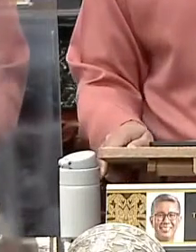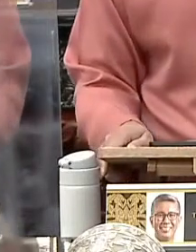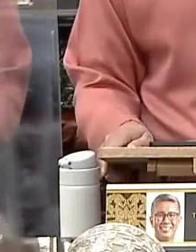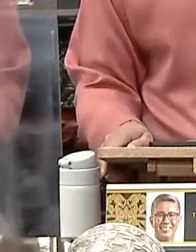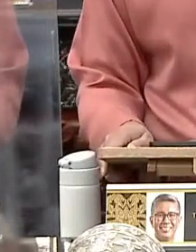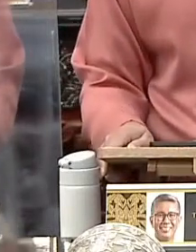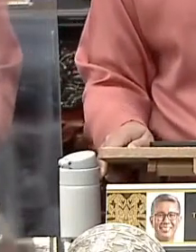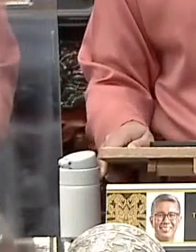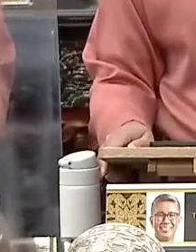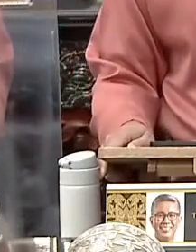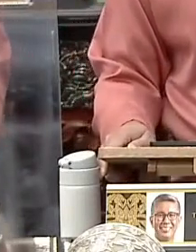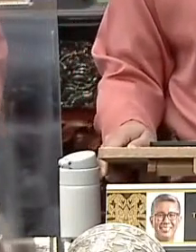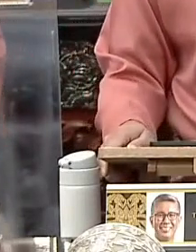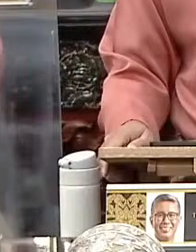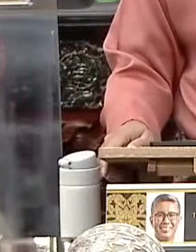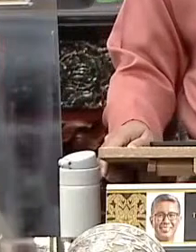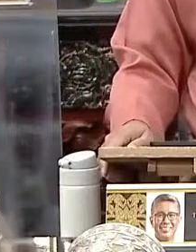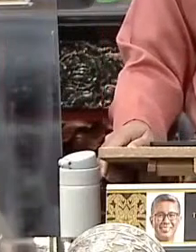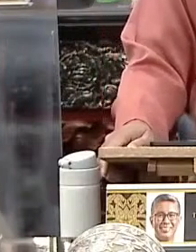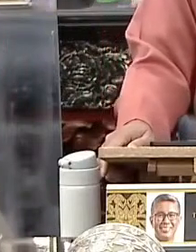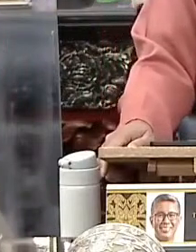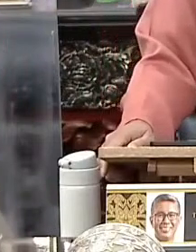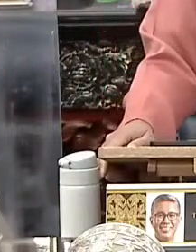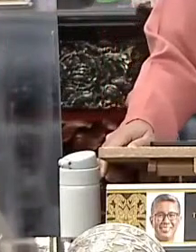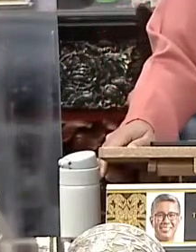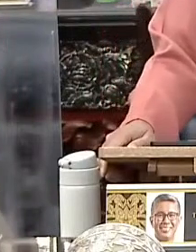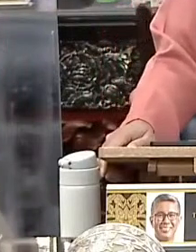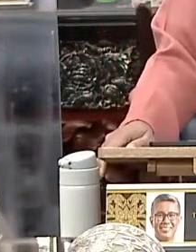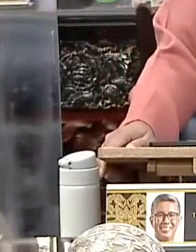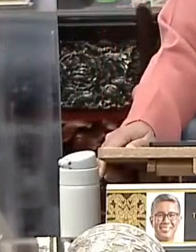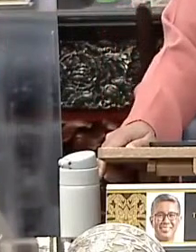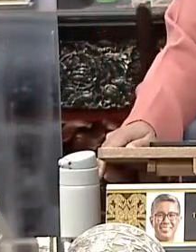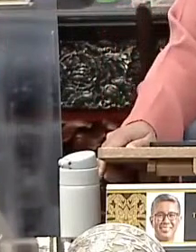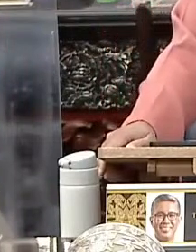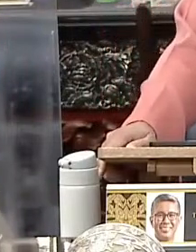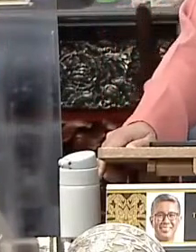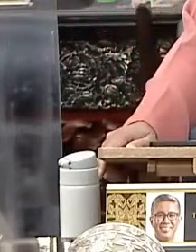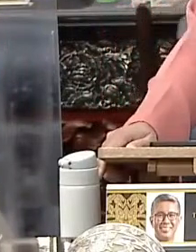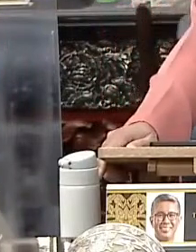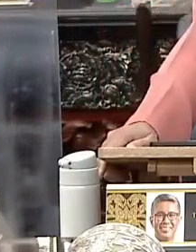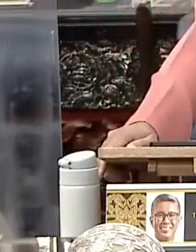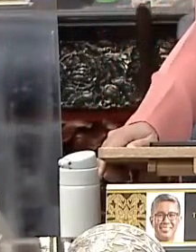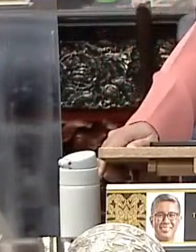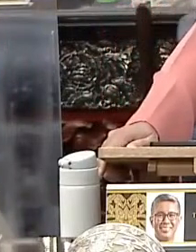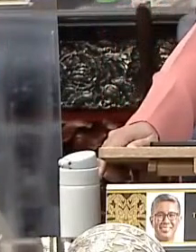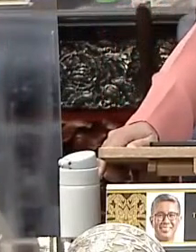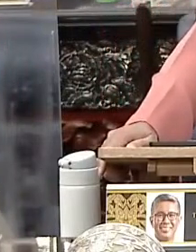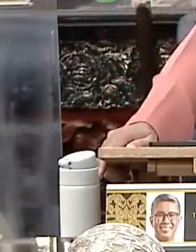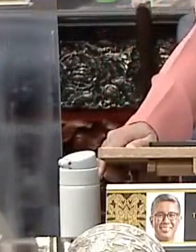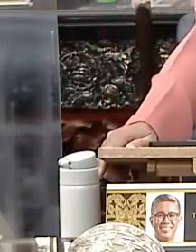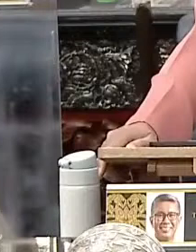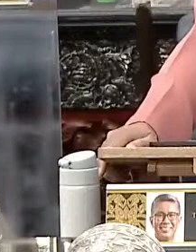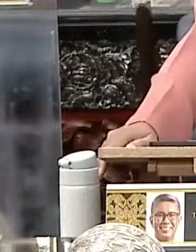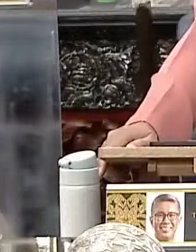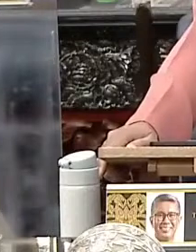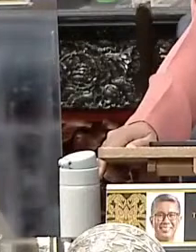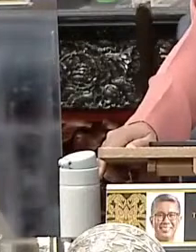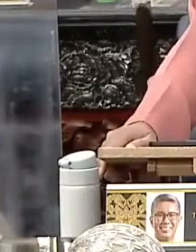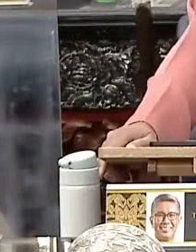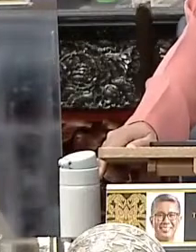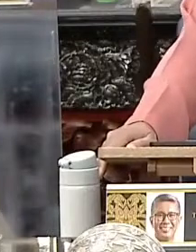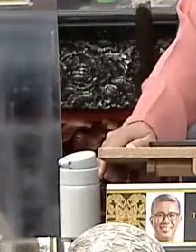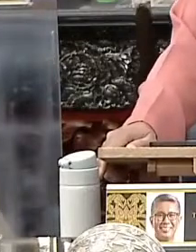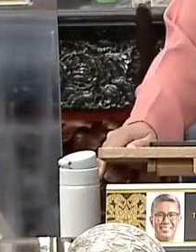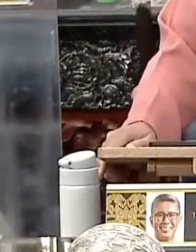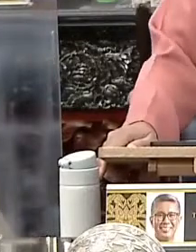biasa anda nego Bang juga akan menawarkan pinjaman mikro sehingga 75.000 Ringgit pada keadaan kosong ratus juga